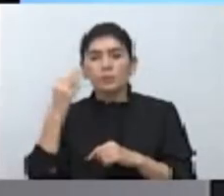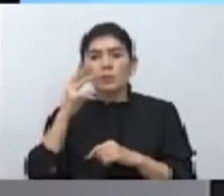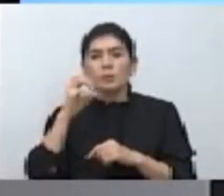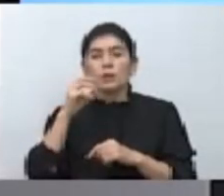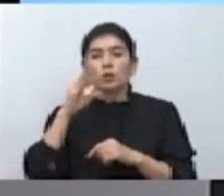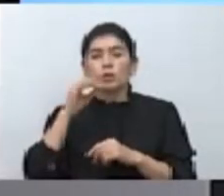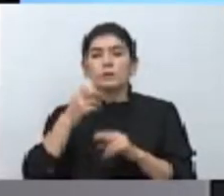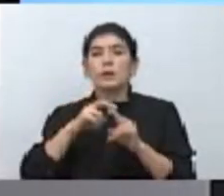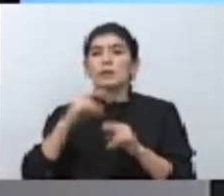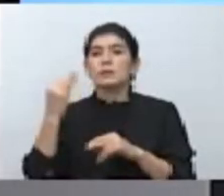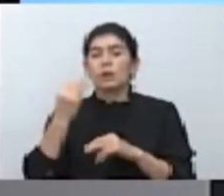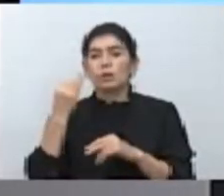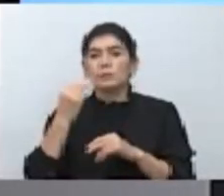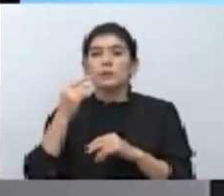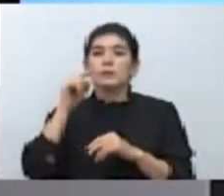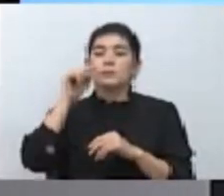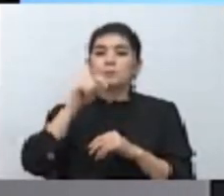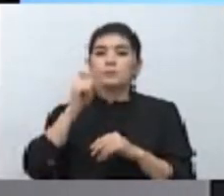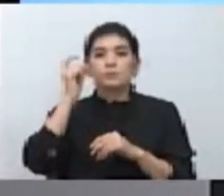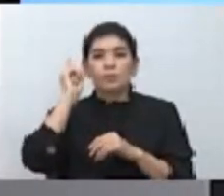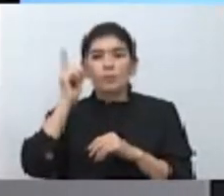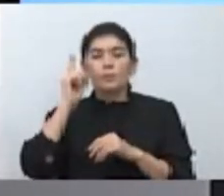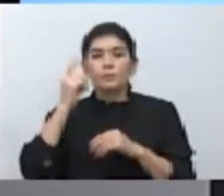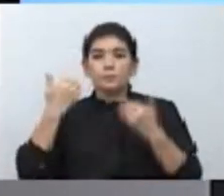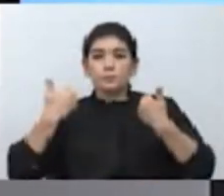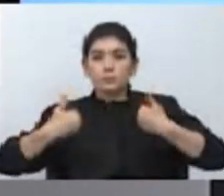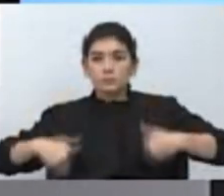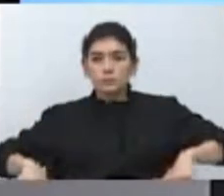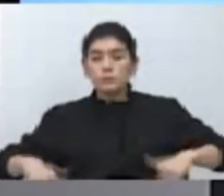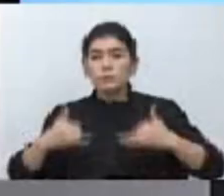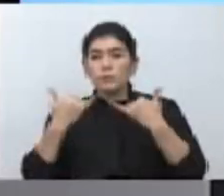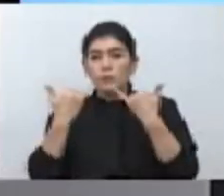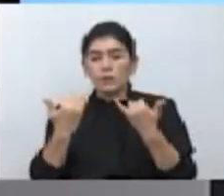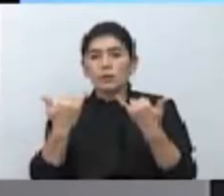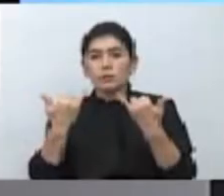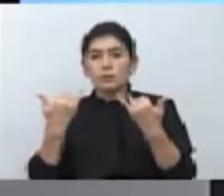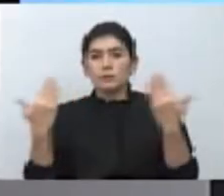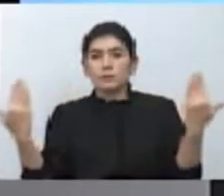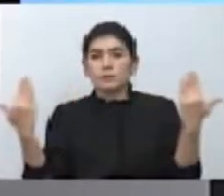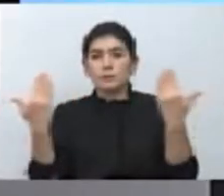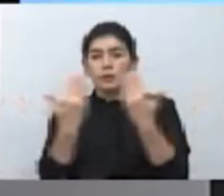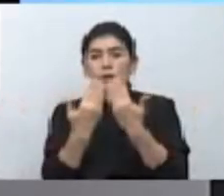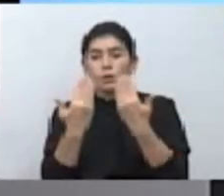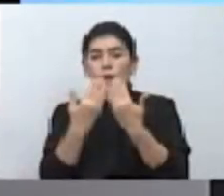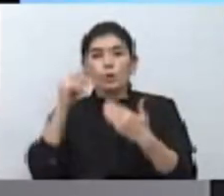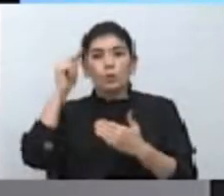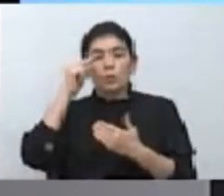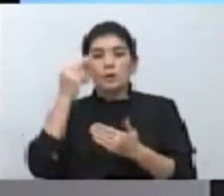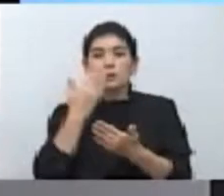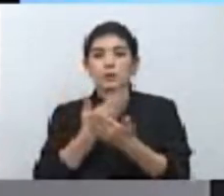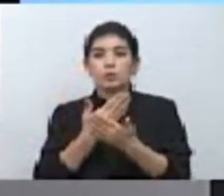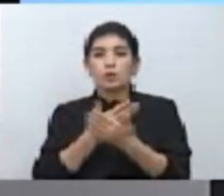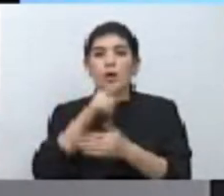hisoblanadi. Tarixiy metod yordamida qadimgi organizmlarni hozirgilari bilan solishtirib o'rganiladi. Masalan,